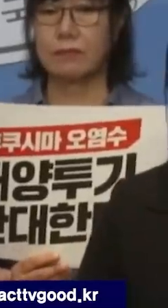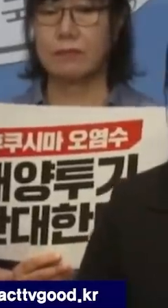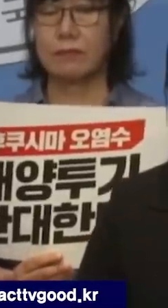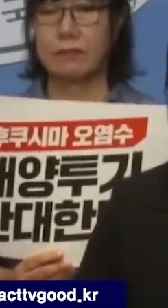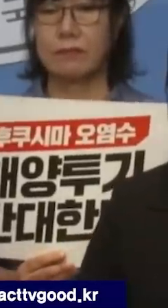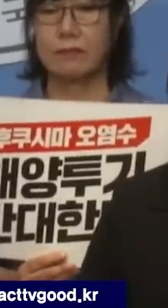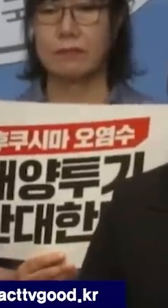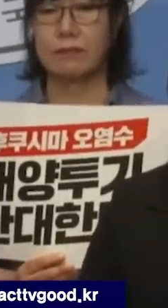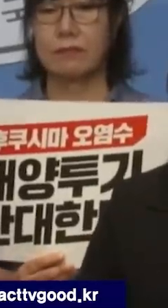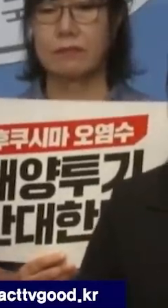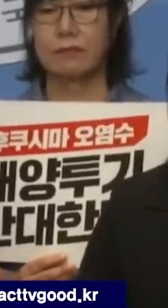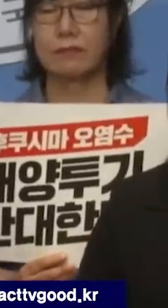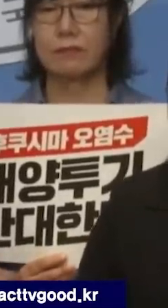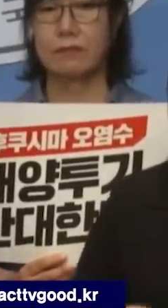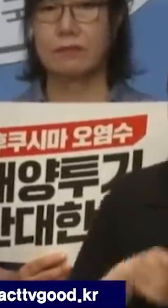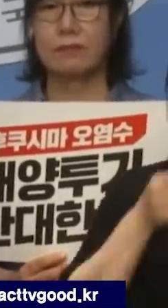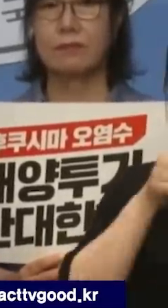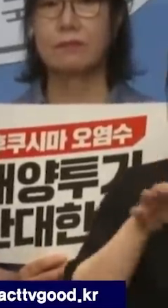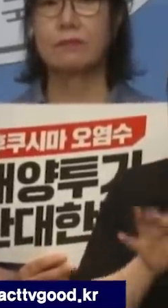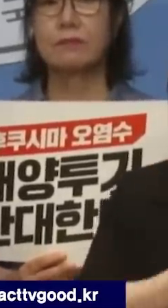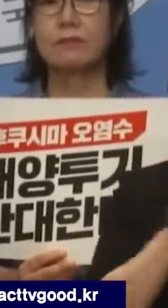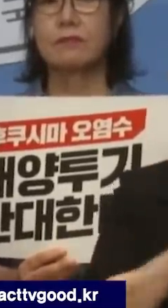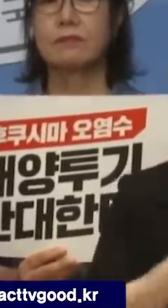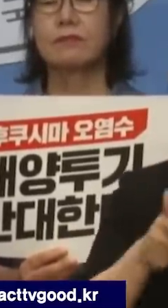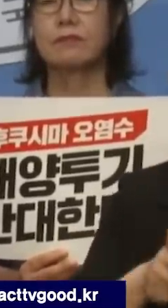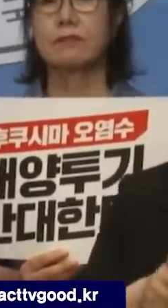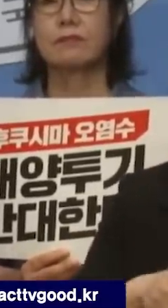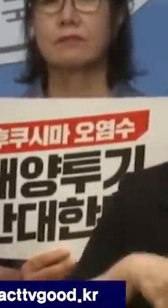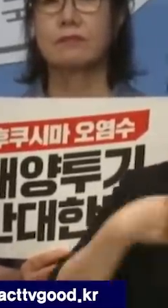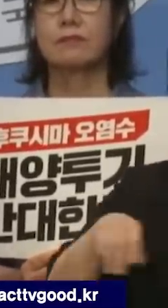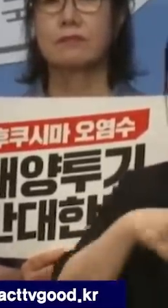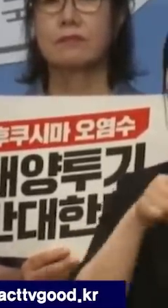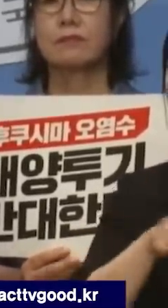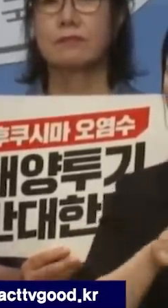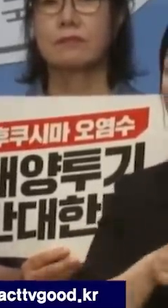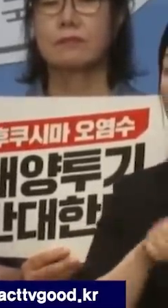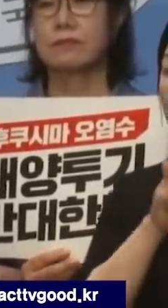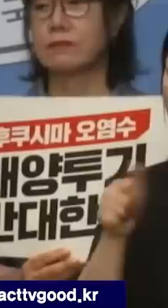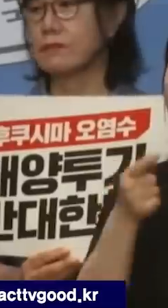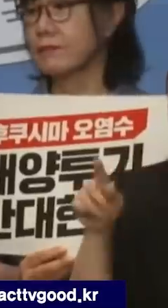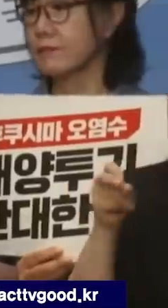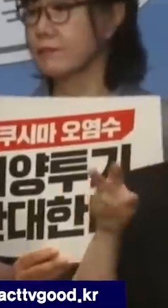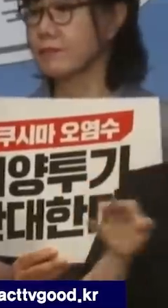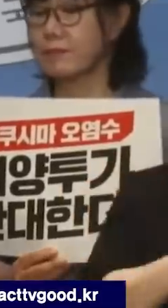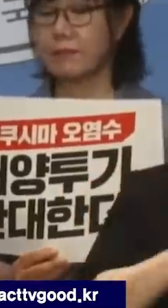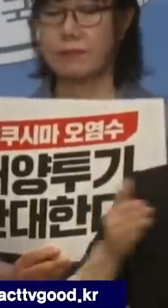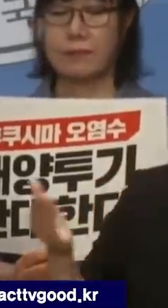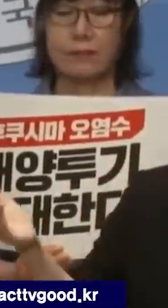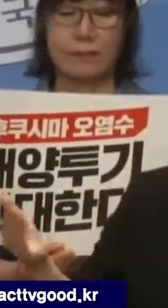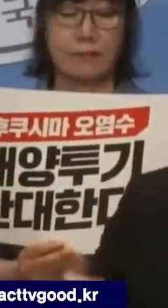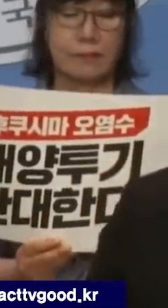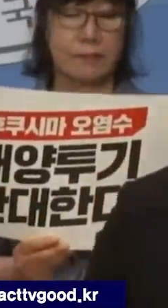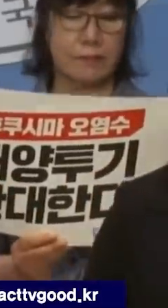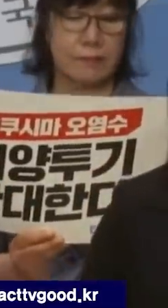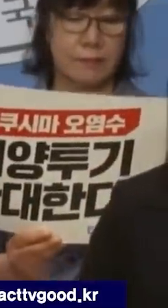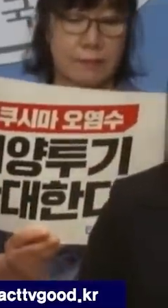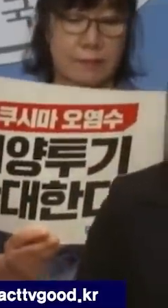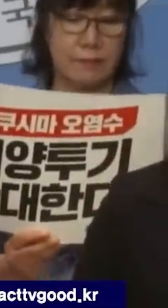빼뜨렸습니다. 우리 소상공인위원회 정책 자문을 맡고 계신 마화영 위원님 함께해 주셨습니다.